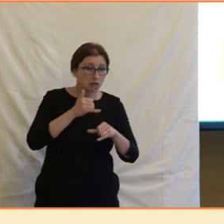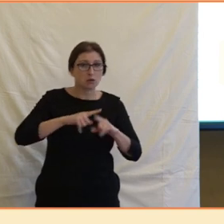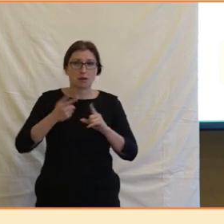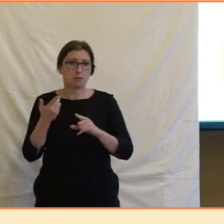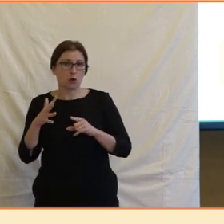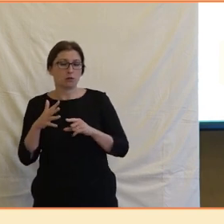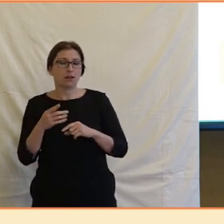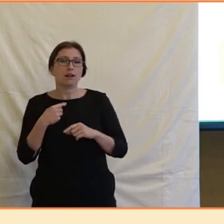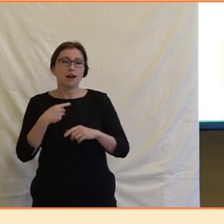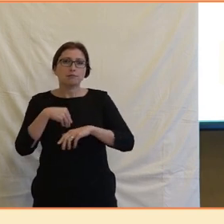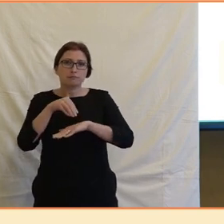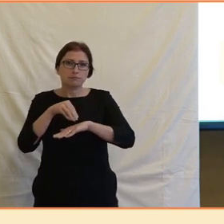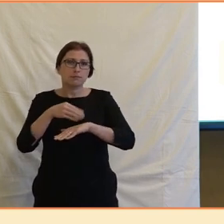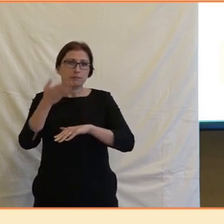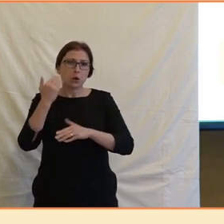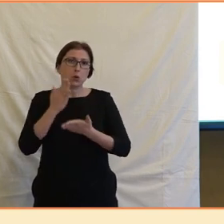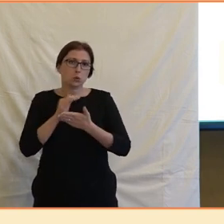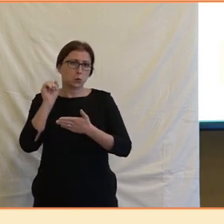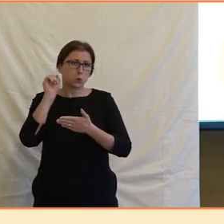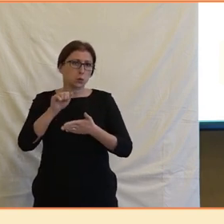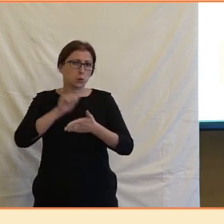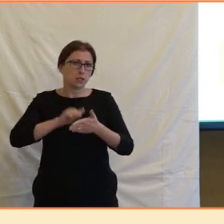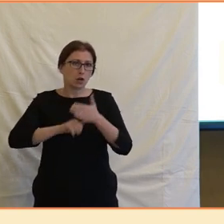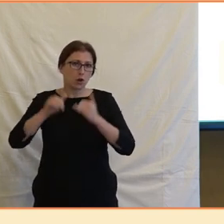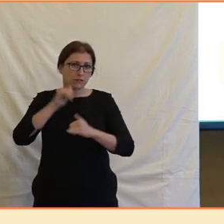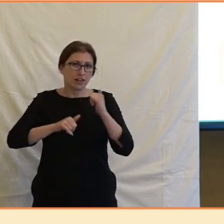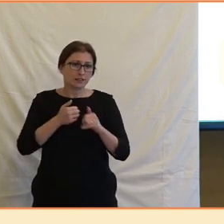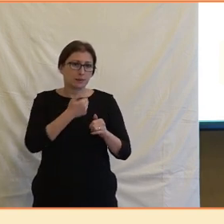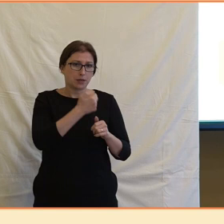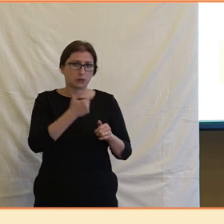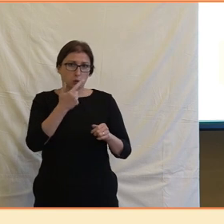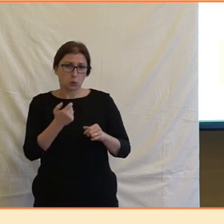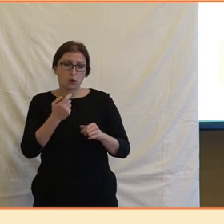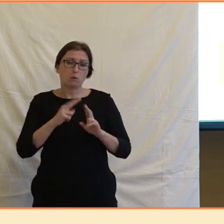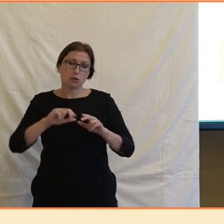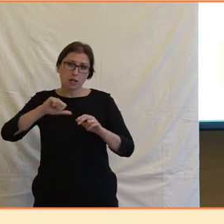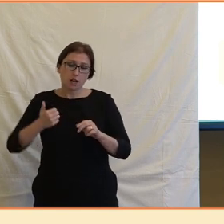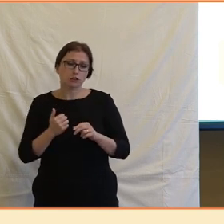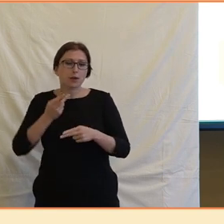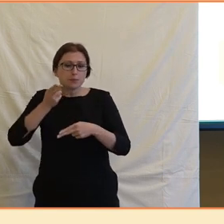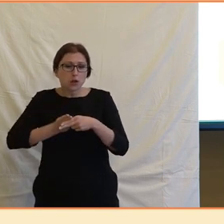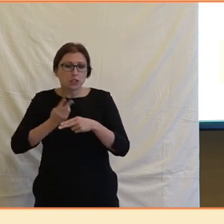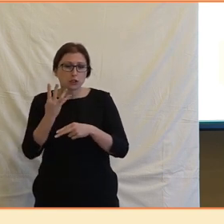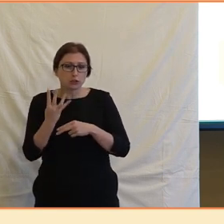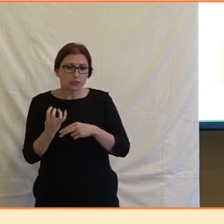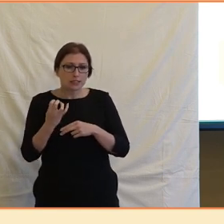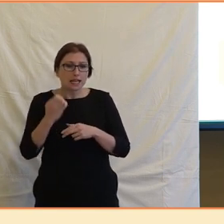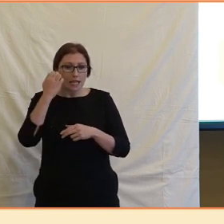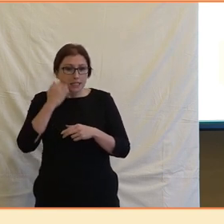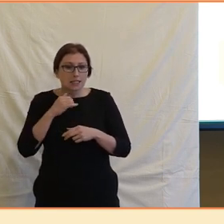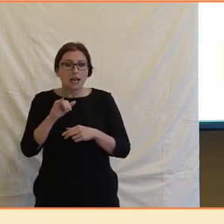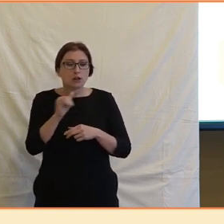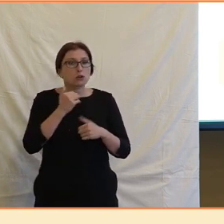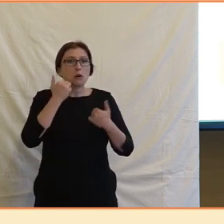Zde jsem komentoval už, myslím, ty první dva, možná tady jenom k tomu poslednímu. Lidé, kteří nejsou na